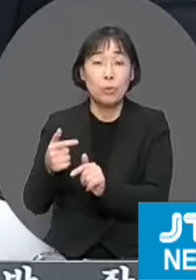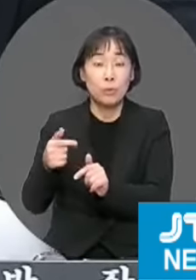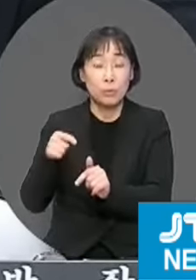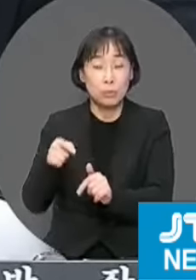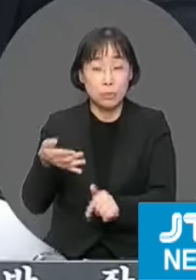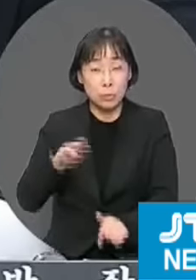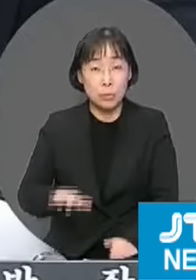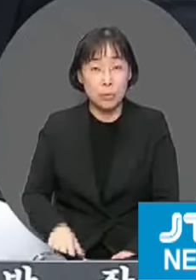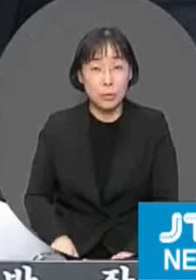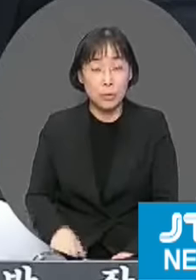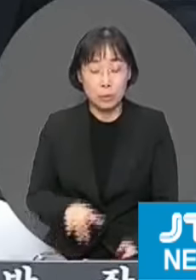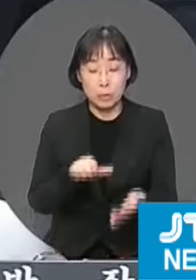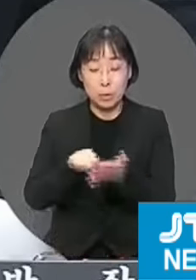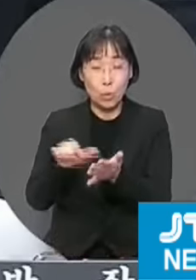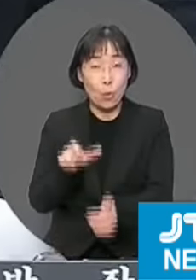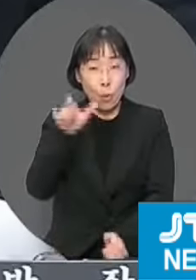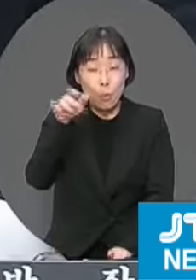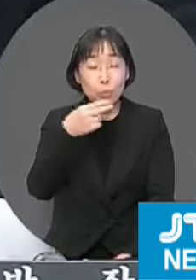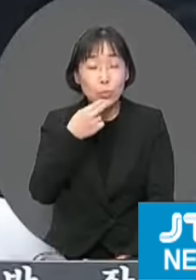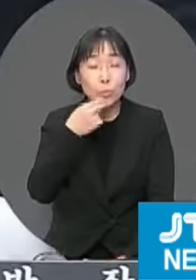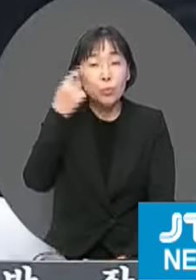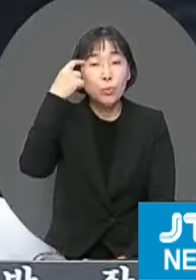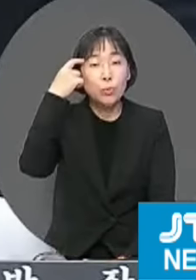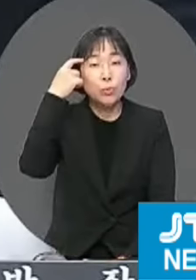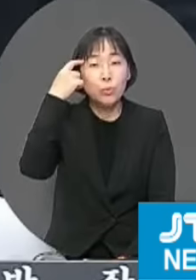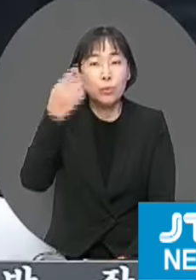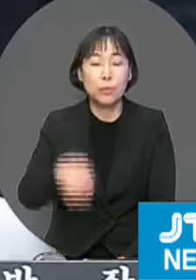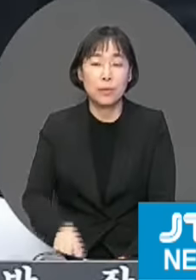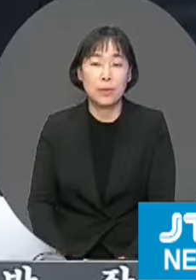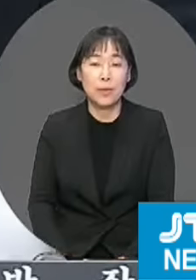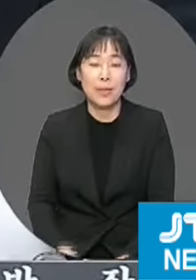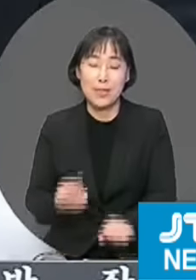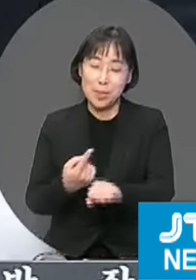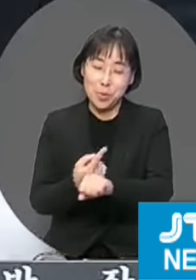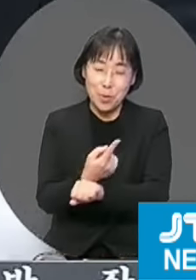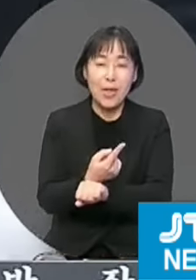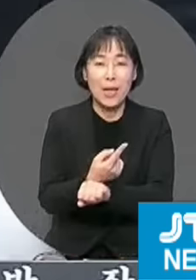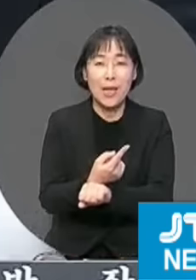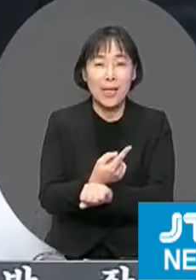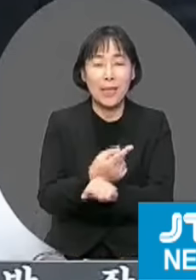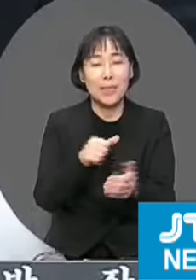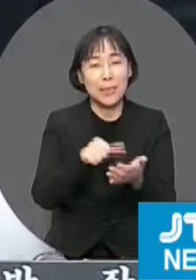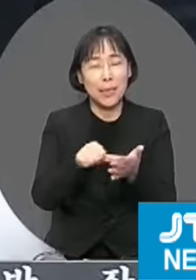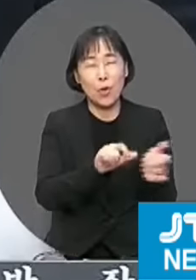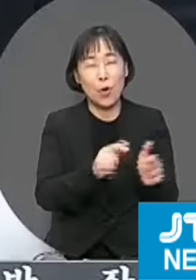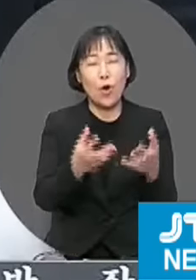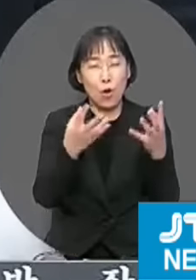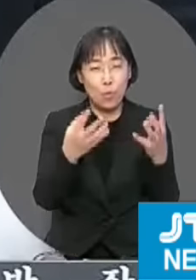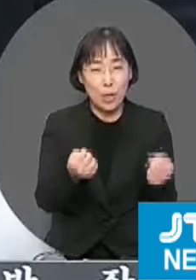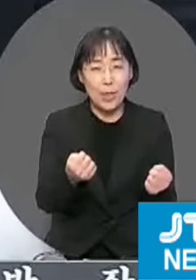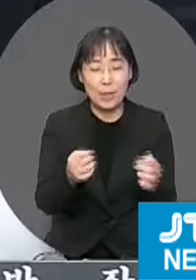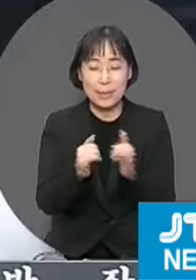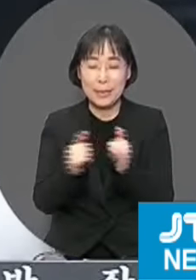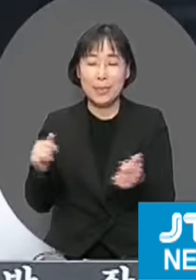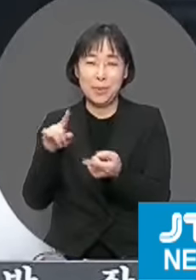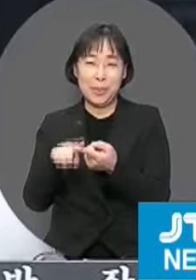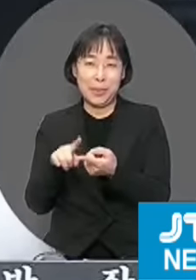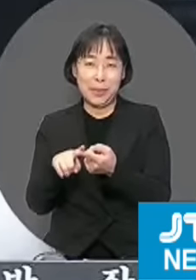이런 게 안 올라가 있다고 생각하십니까? 일단 다른 자료는 많이 있는데 이게 혹시 사람과 관련된 사안이기